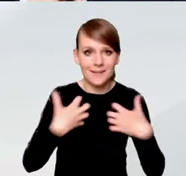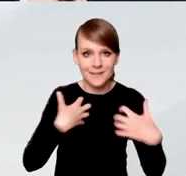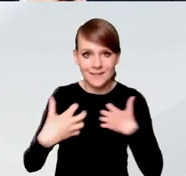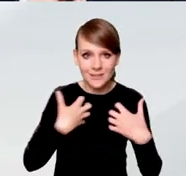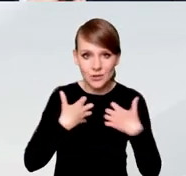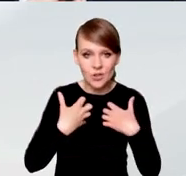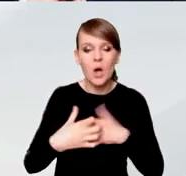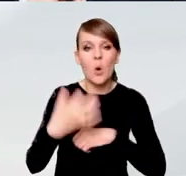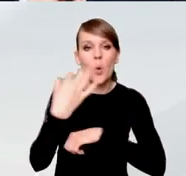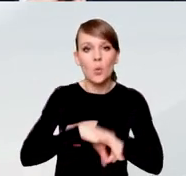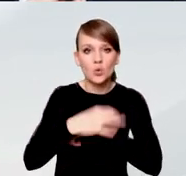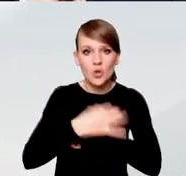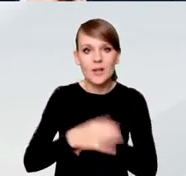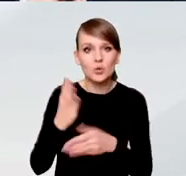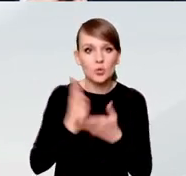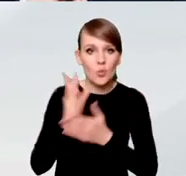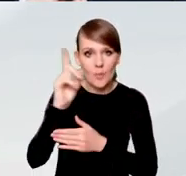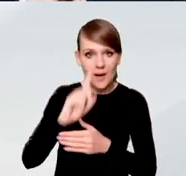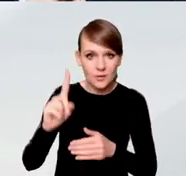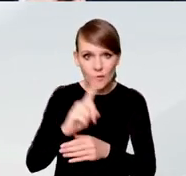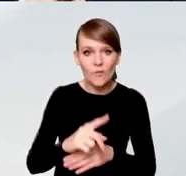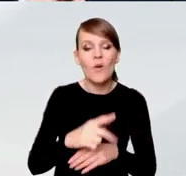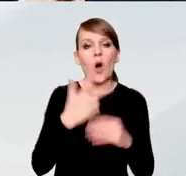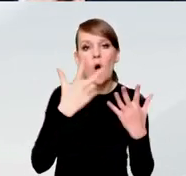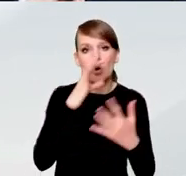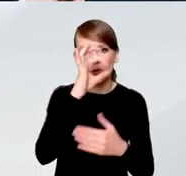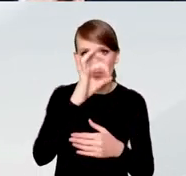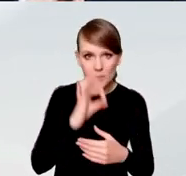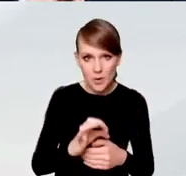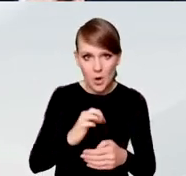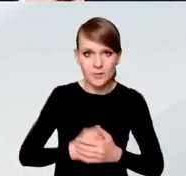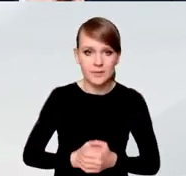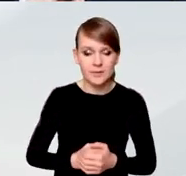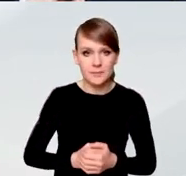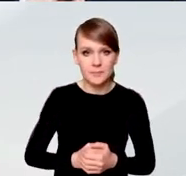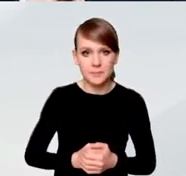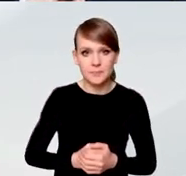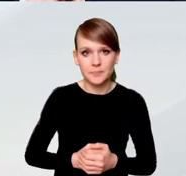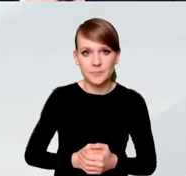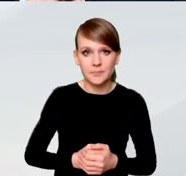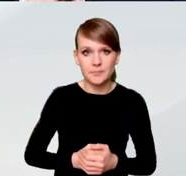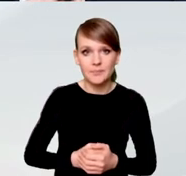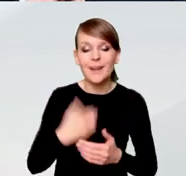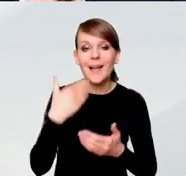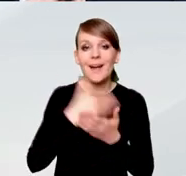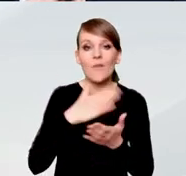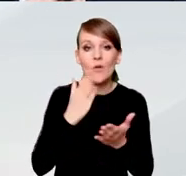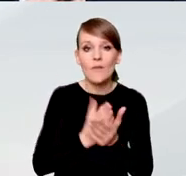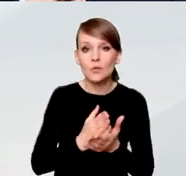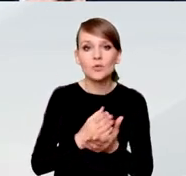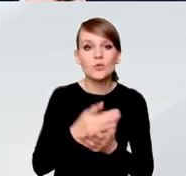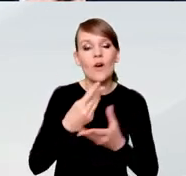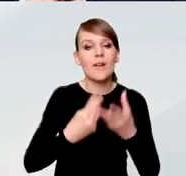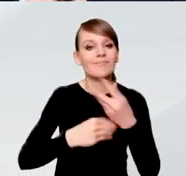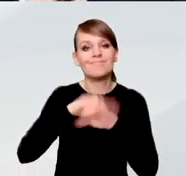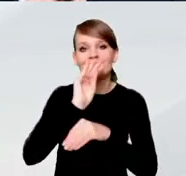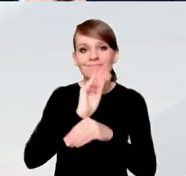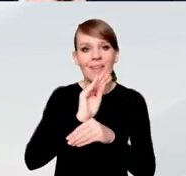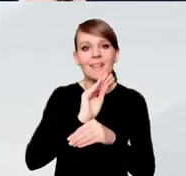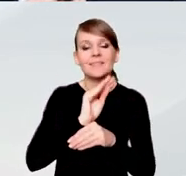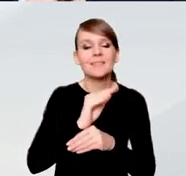uczelnie służb państwowych po 8%. I tutaj, jeżeli chodzi o województwa, to najbardziej reprezentowane jest